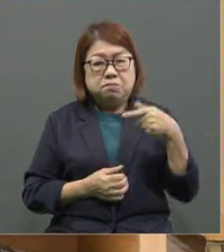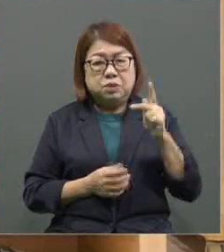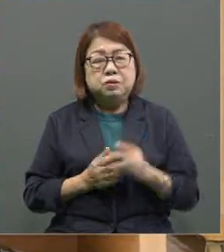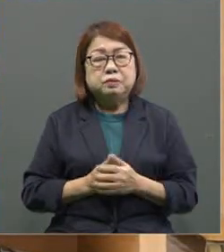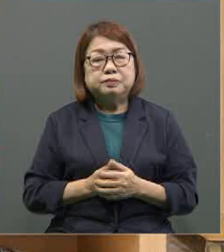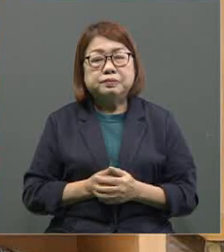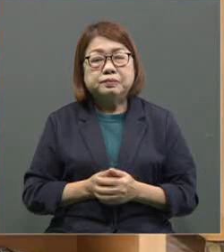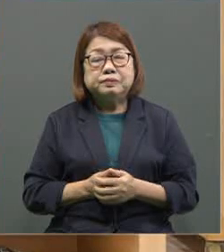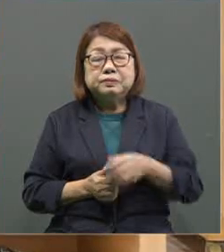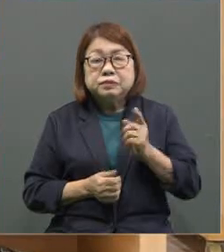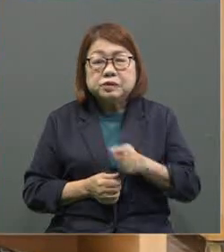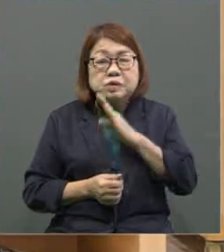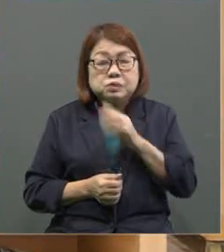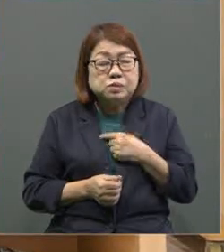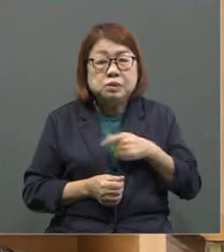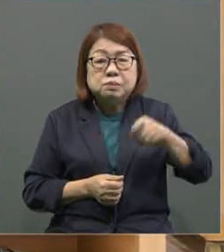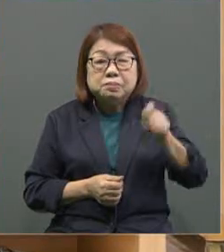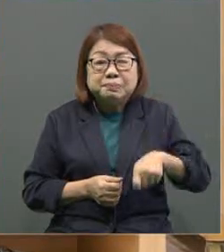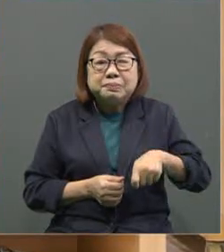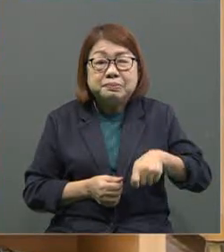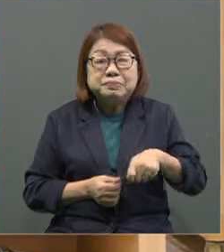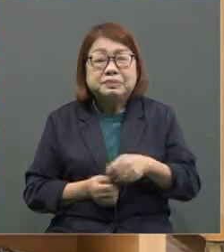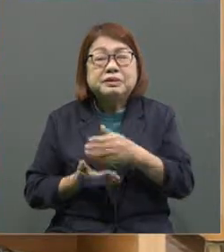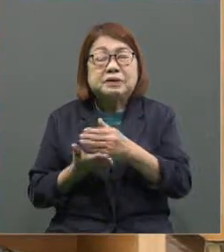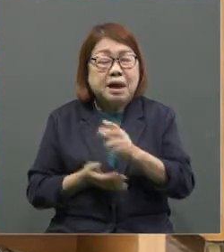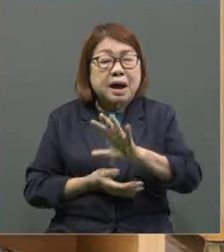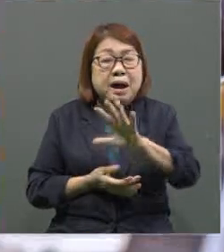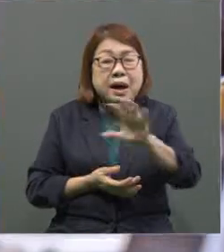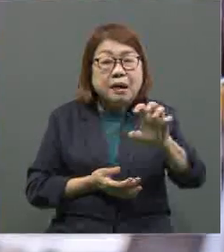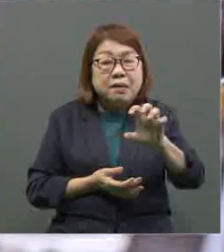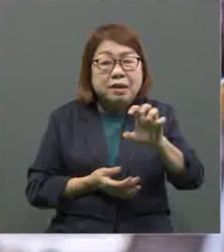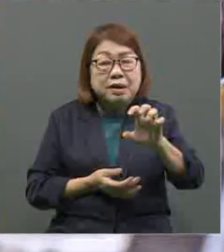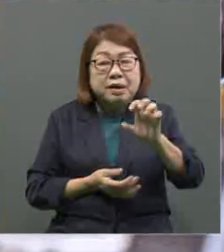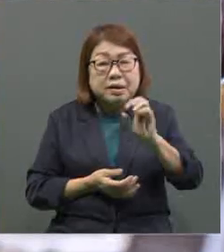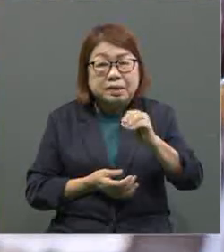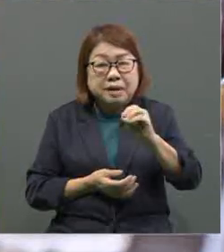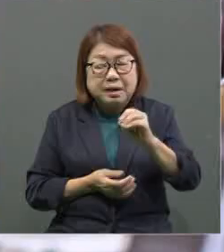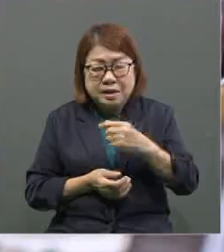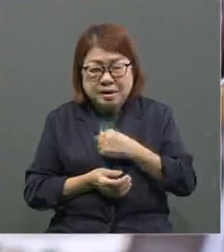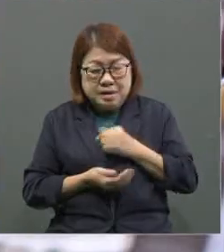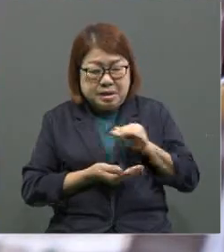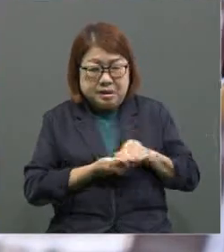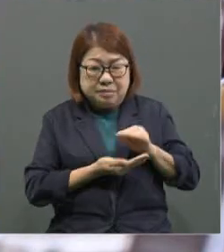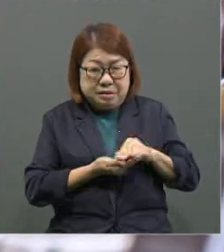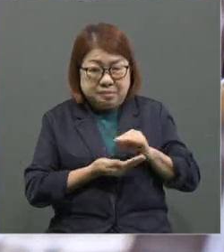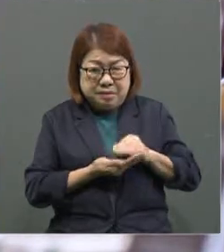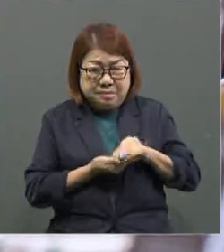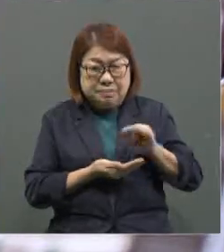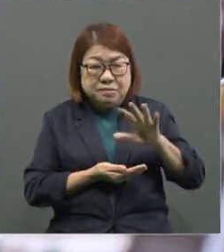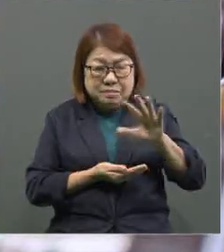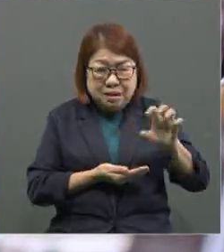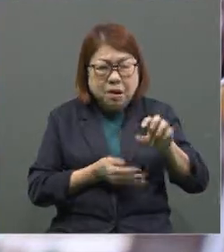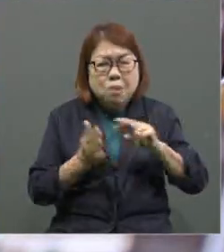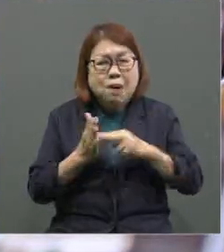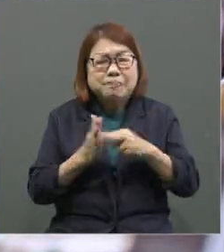ต้องคือสมมุติว่าเรารูดไป 500เรากันเงิน 500ที่เรารูดไปเนี่ยไปไว้อีกบัญชีนึงเหมเหมือนกับว่าเราก็ใช้เงินสดเราซื้อแหละแต่เราใช้